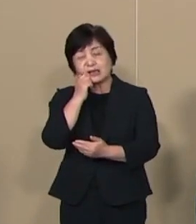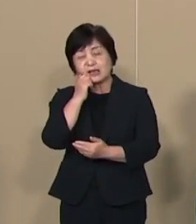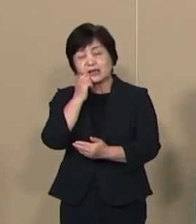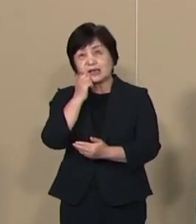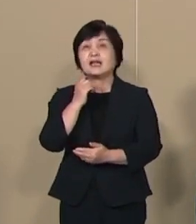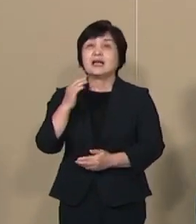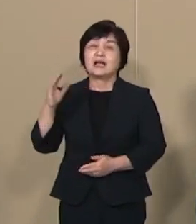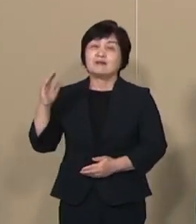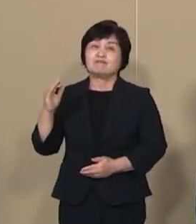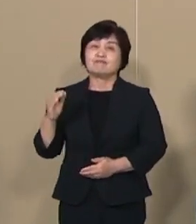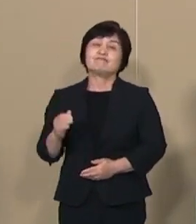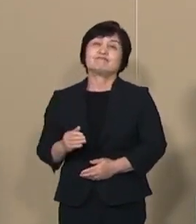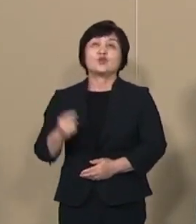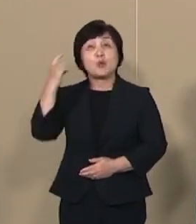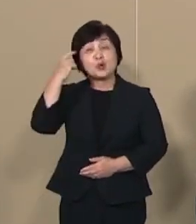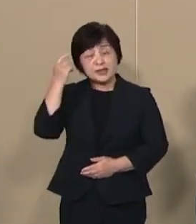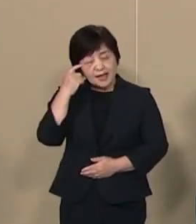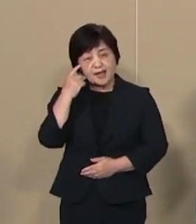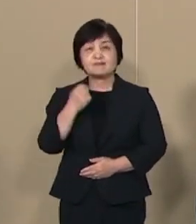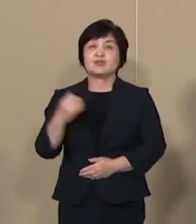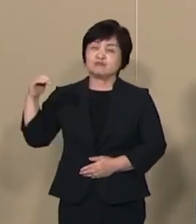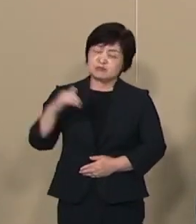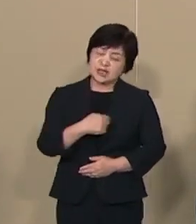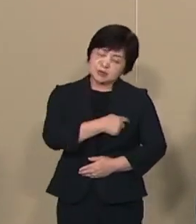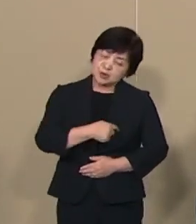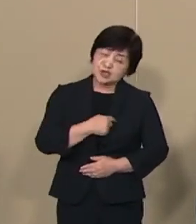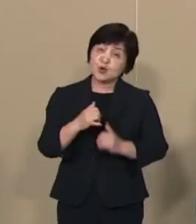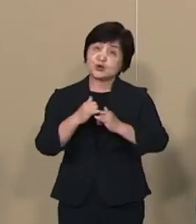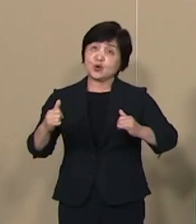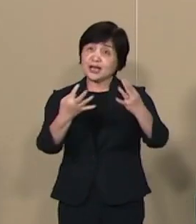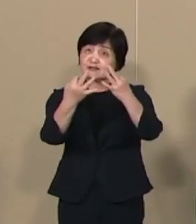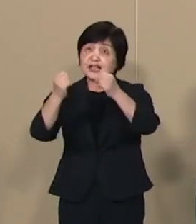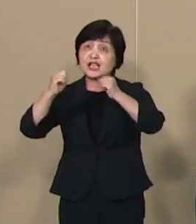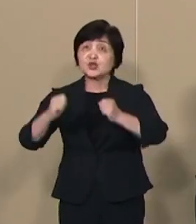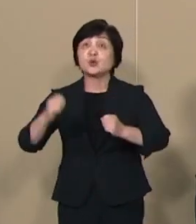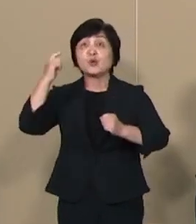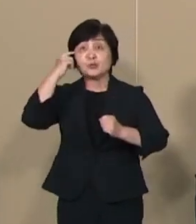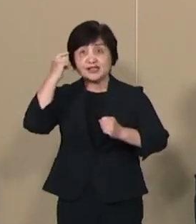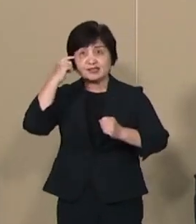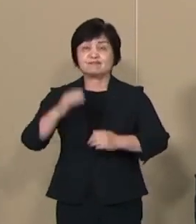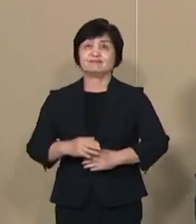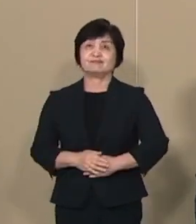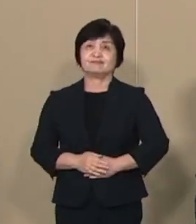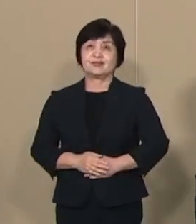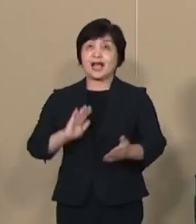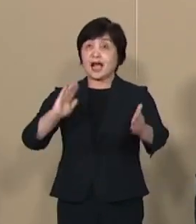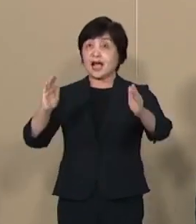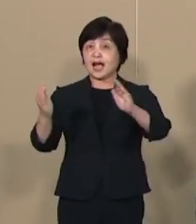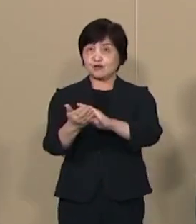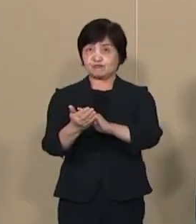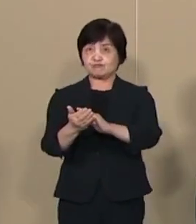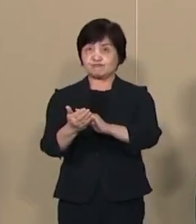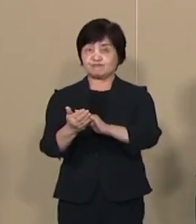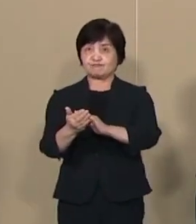みなさんたくさんいらっしゃると思いますねその人たちがもう本当にアリの一穴でね変えようとするのはこれです